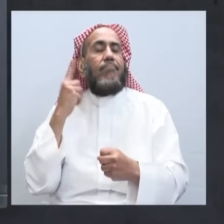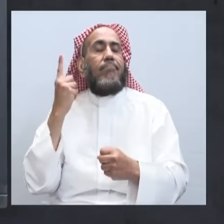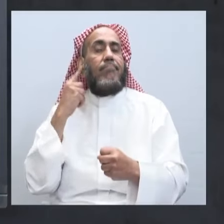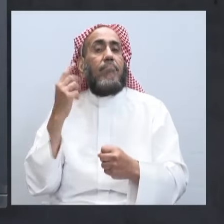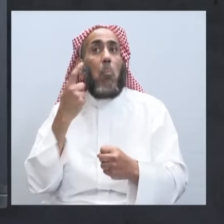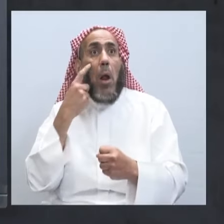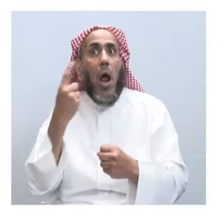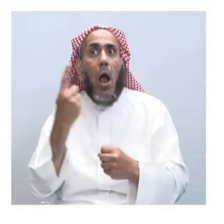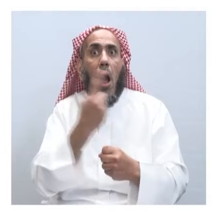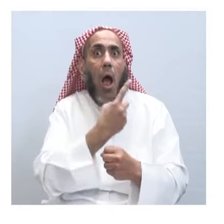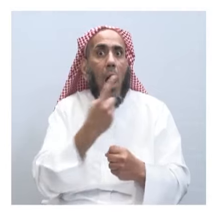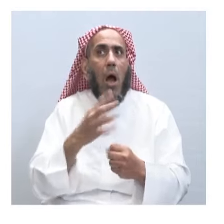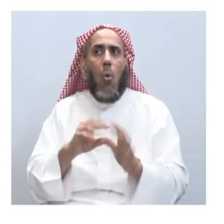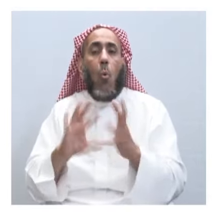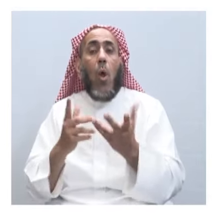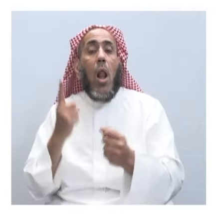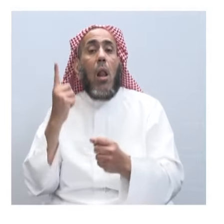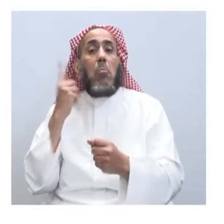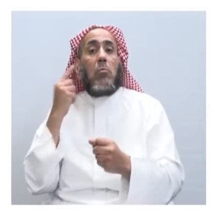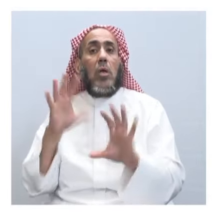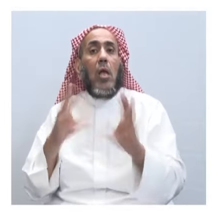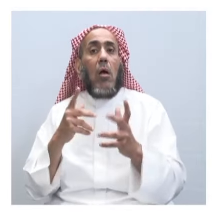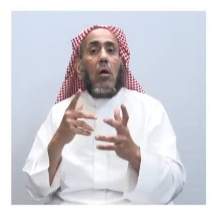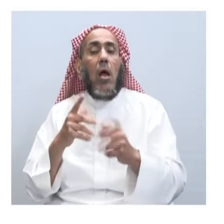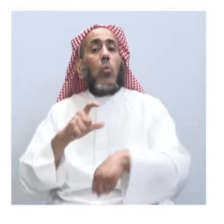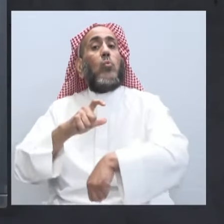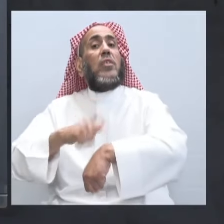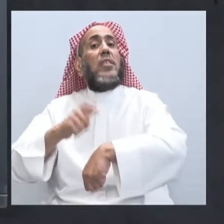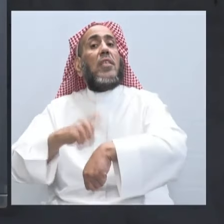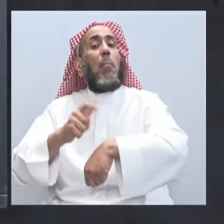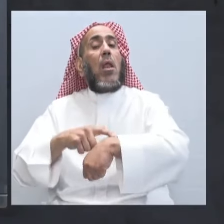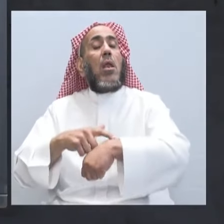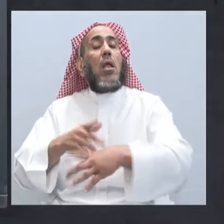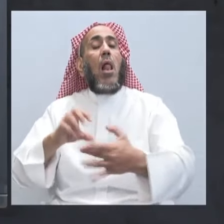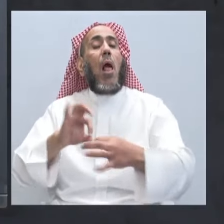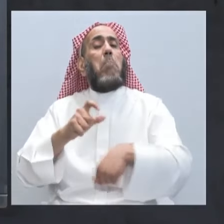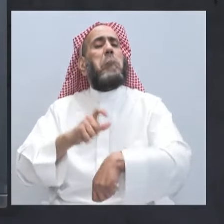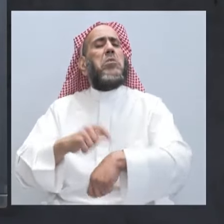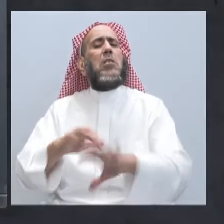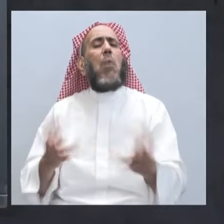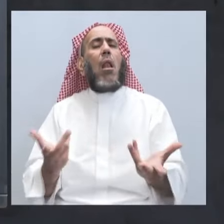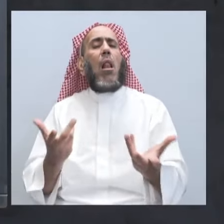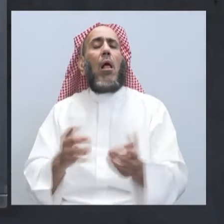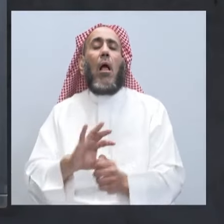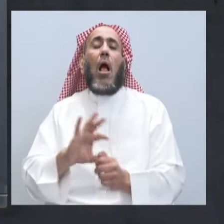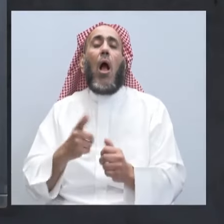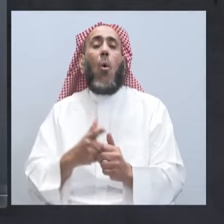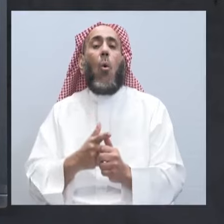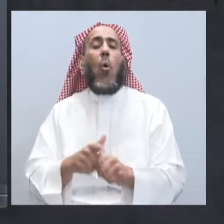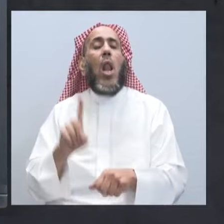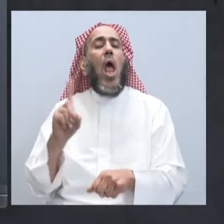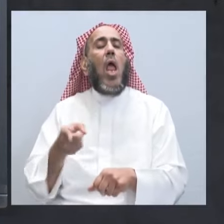من المرئيات او المسموعات او زمن شيء يتعلق بالزمن او